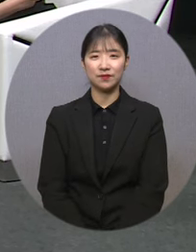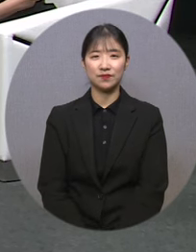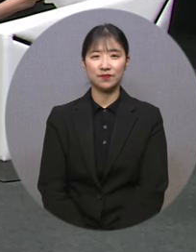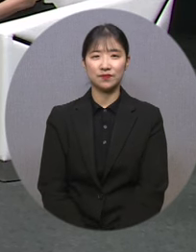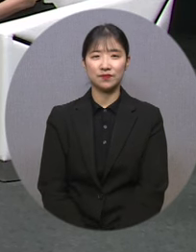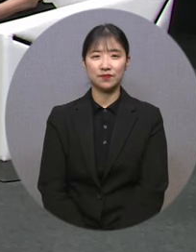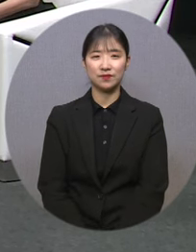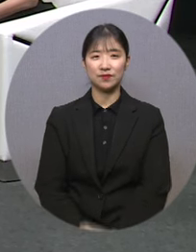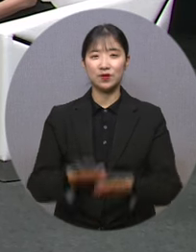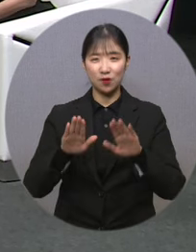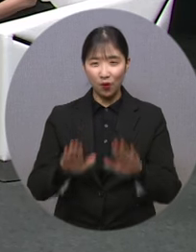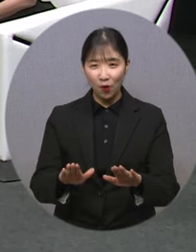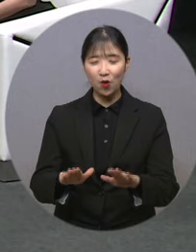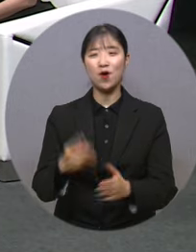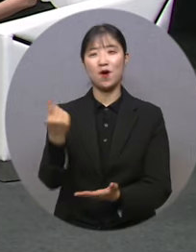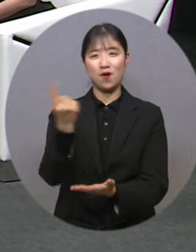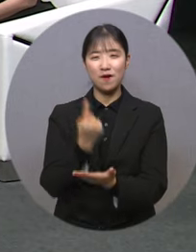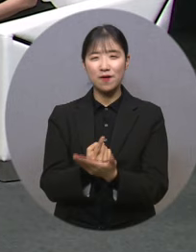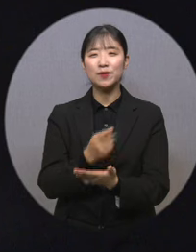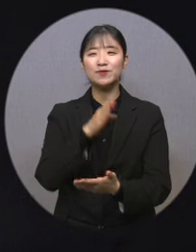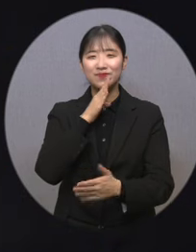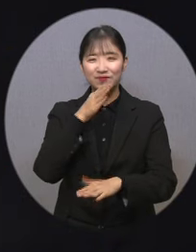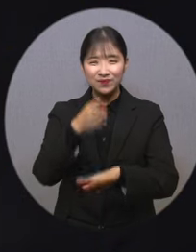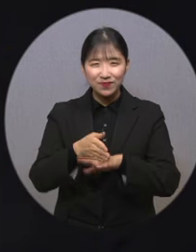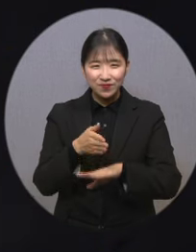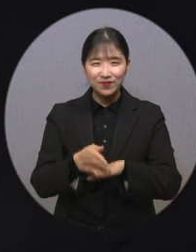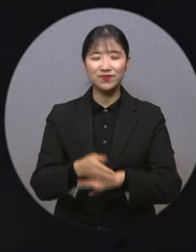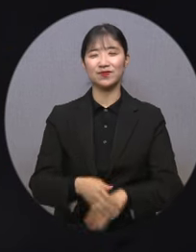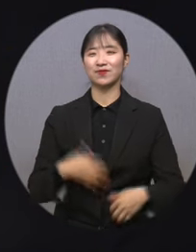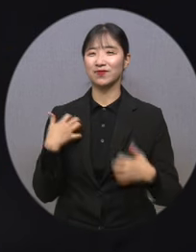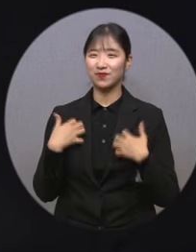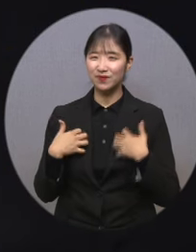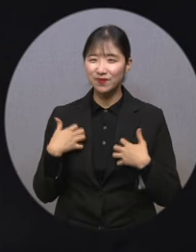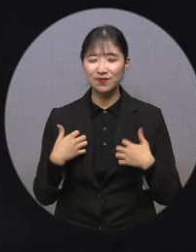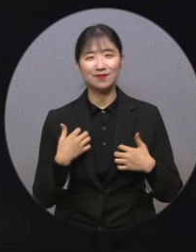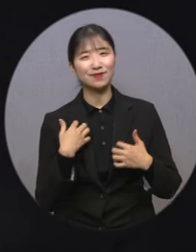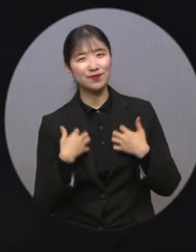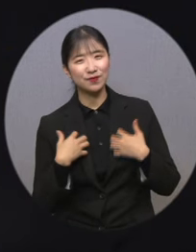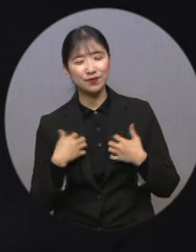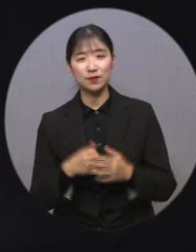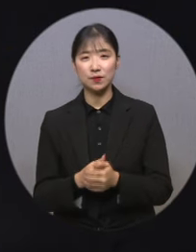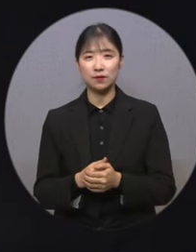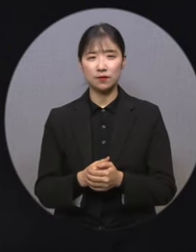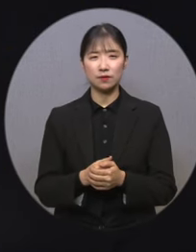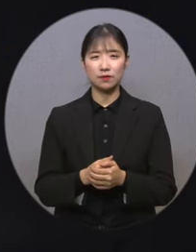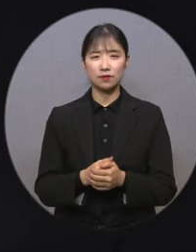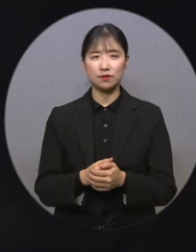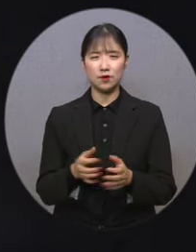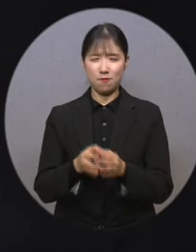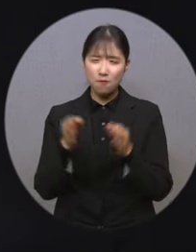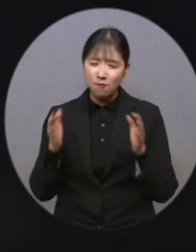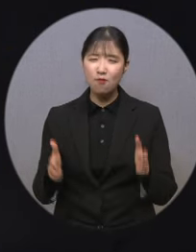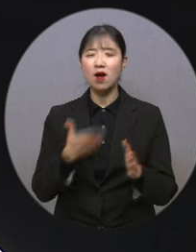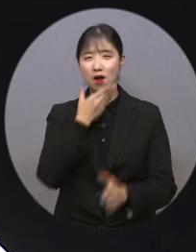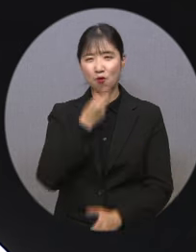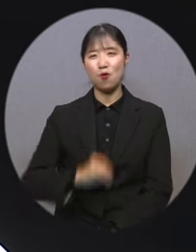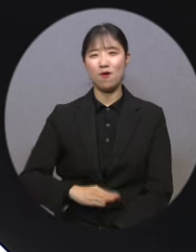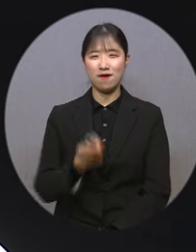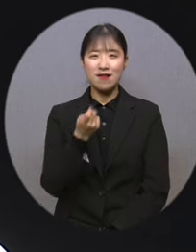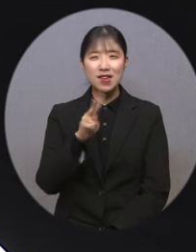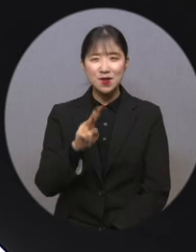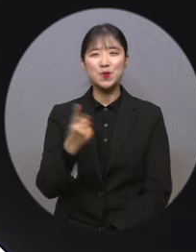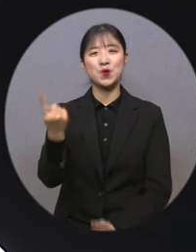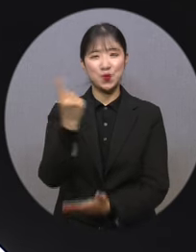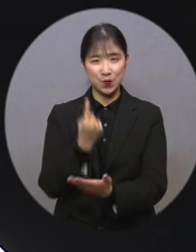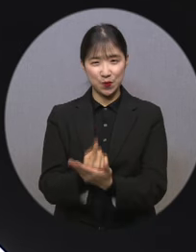오늘 이렇게 나오셔서 대단히 고맙습니다. 네, 반갑습니다. 반갑습니다. 이렇게 모처럼 복지TV에 오셨으니까